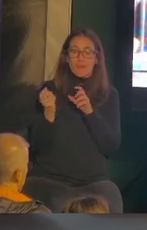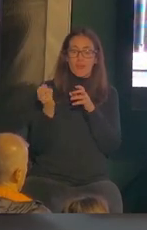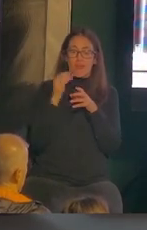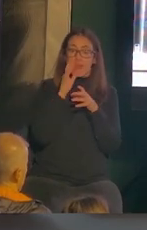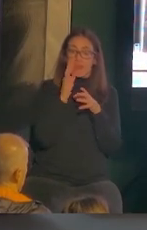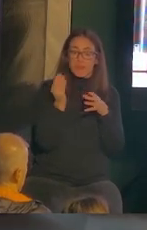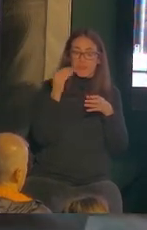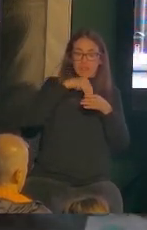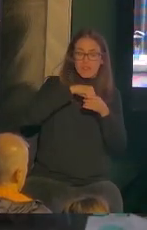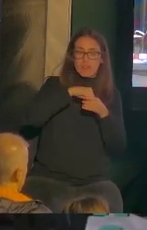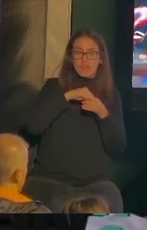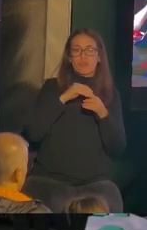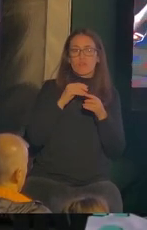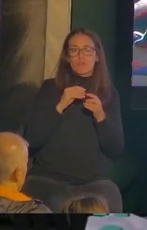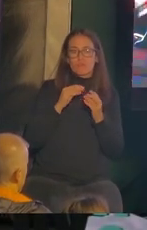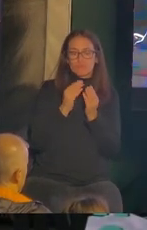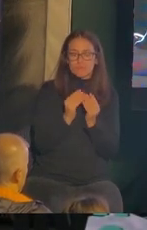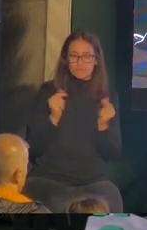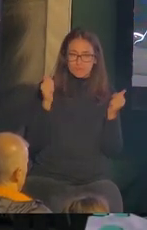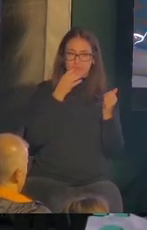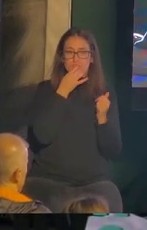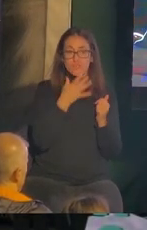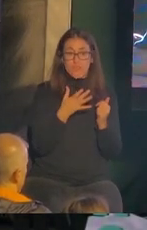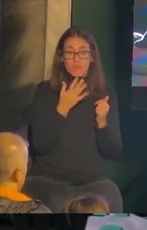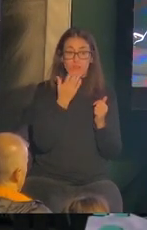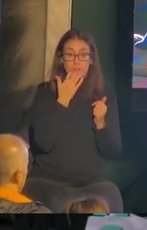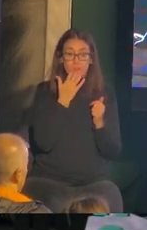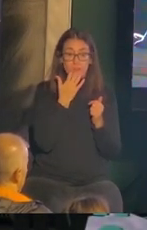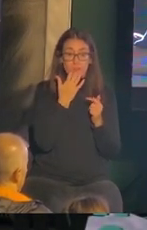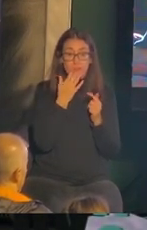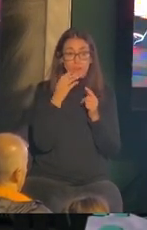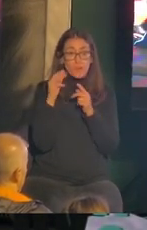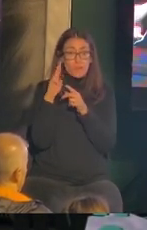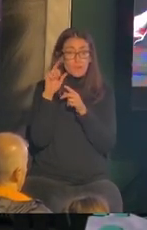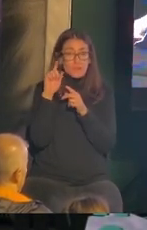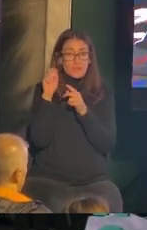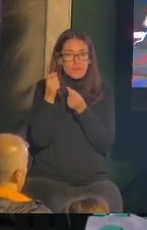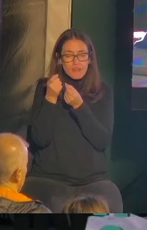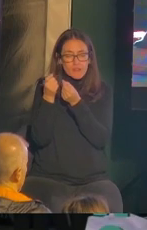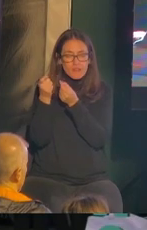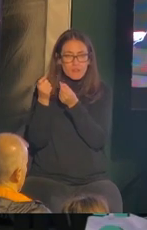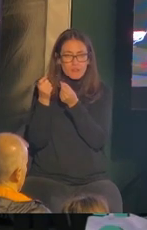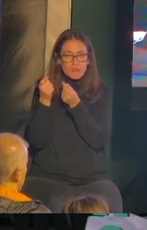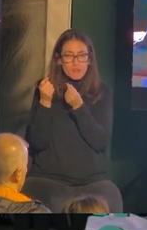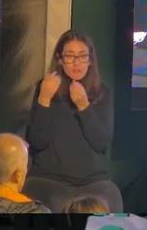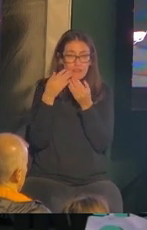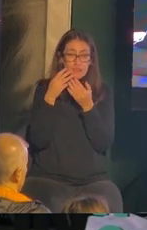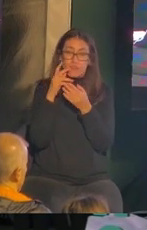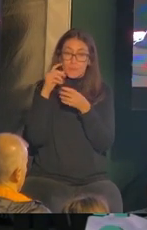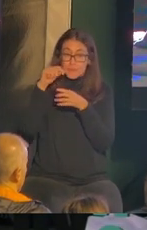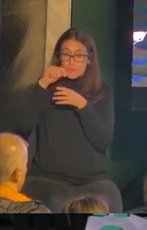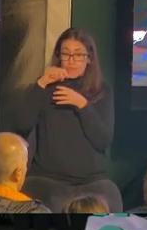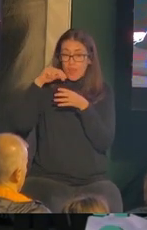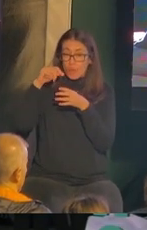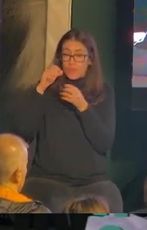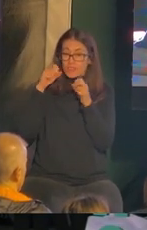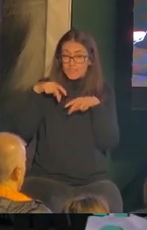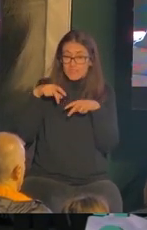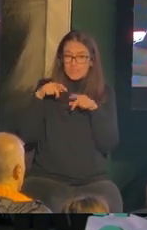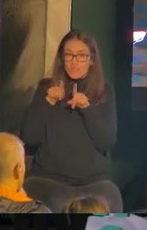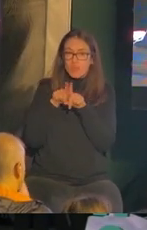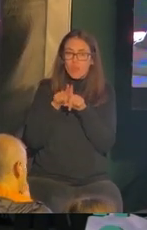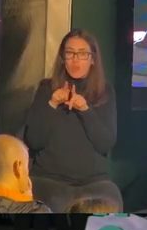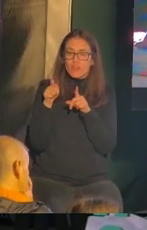si no es queda al ser tan fineta, tenir una granulometria molt petiteta, el que fa són, i capta molt l'aigua, fa